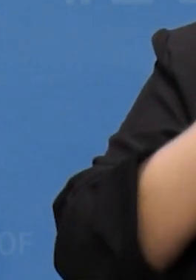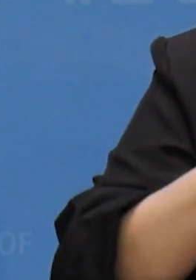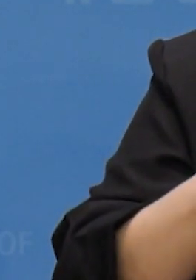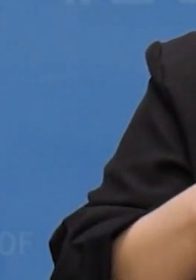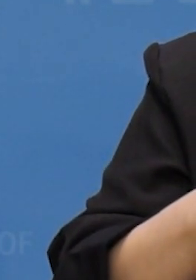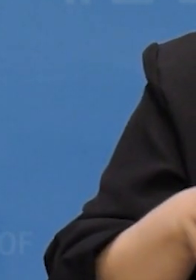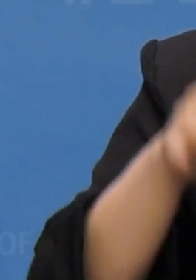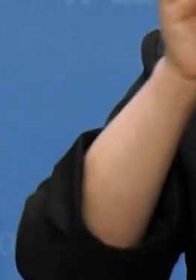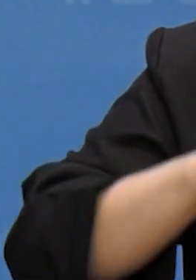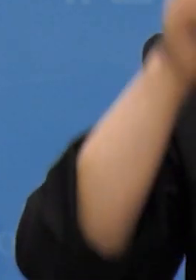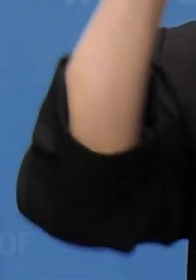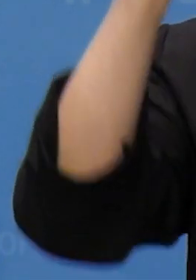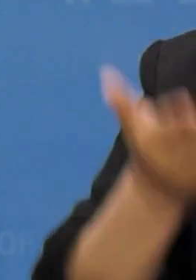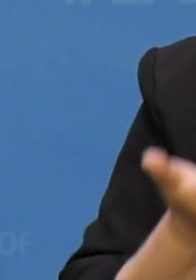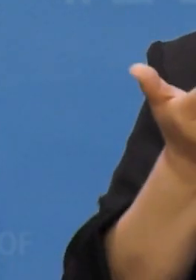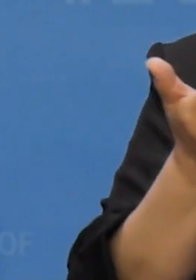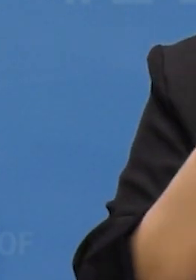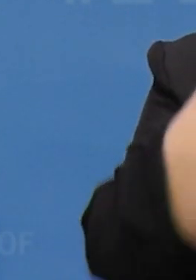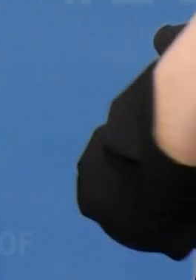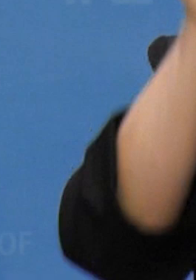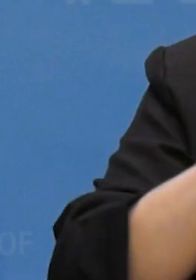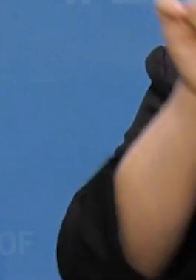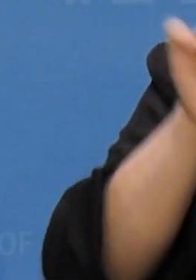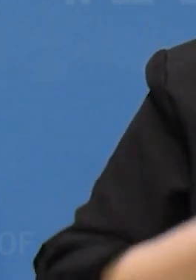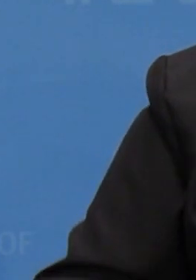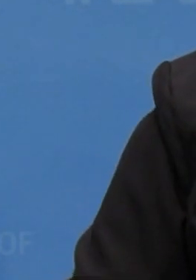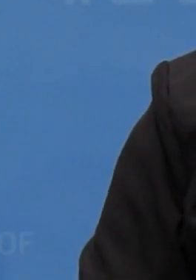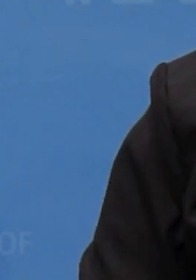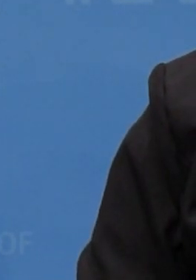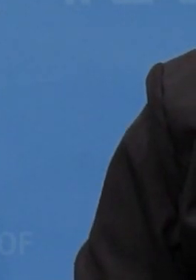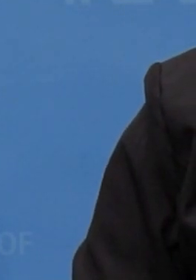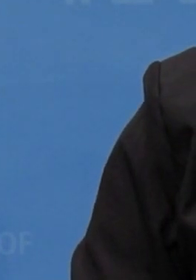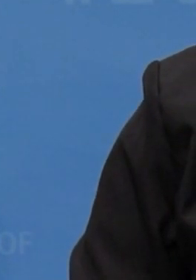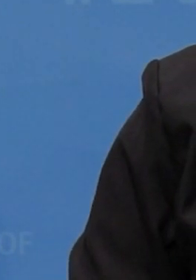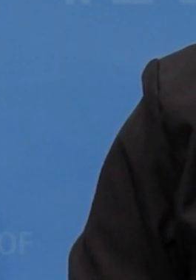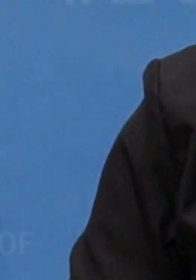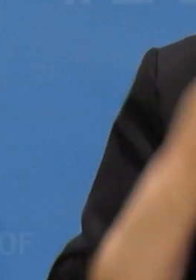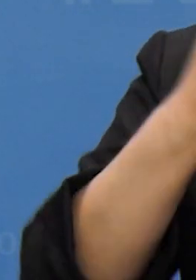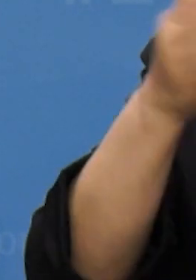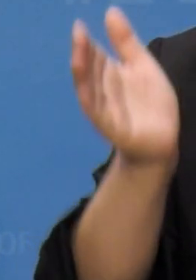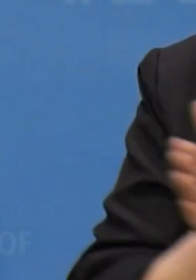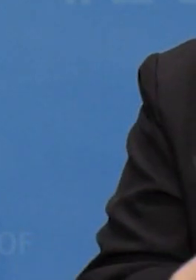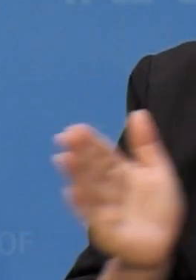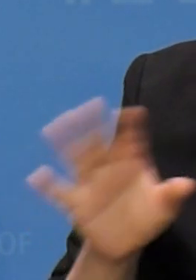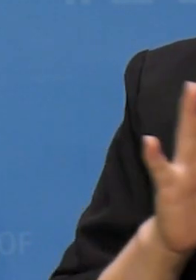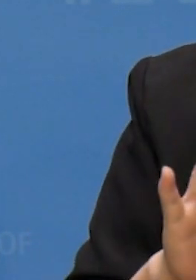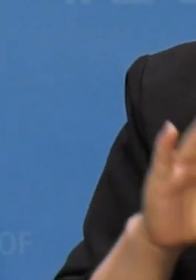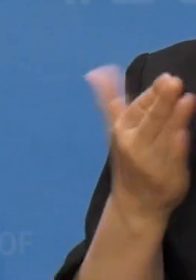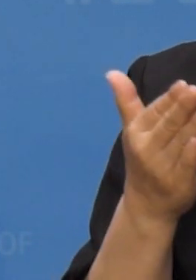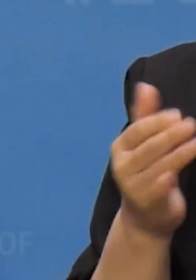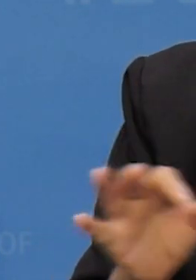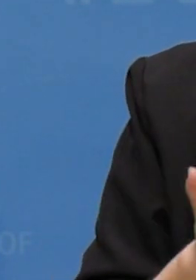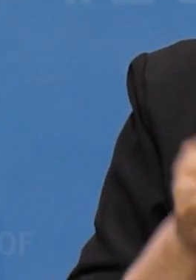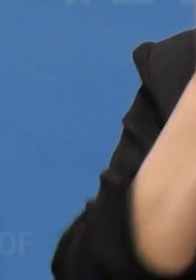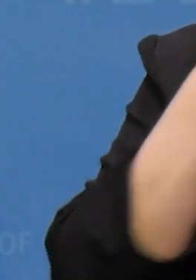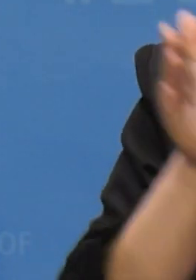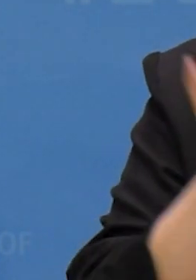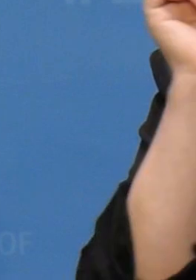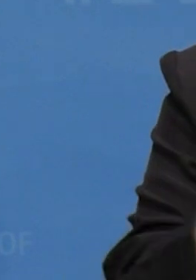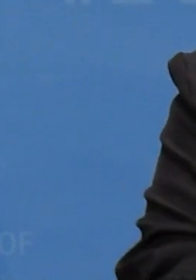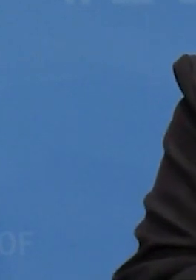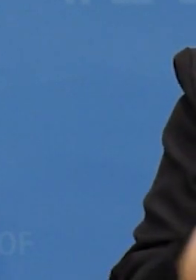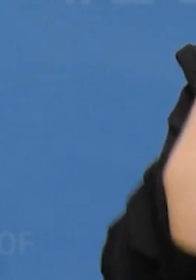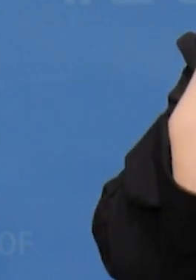선전선동의 전력을 기울이고 있습니다 민주당의 몸담으면 다 이렇게 되는